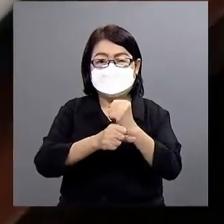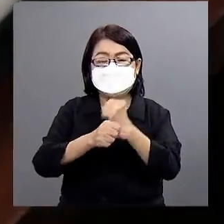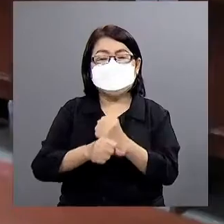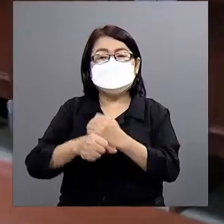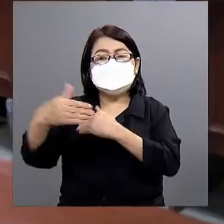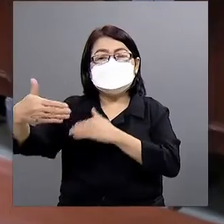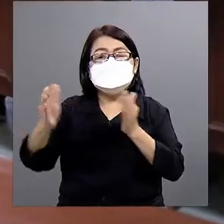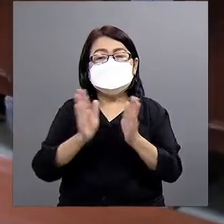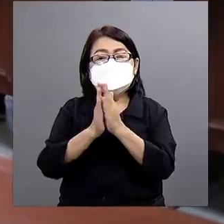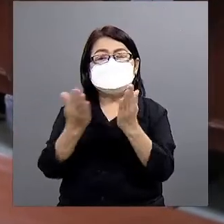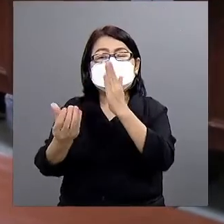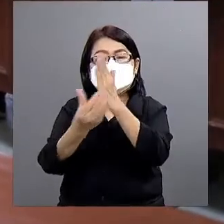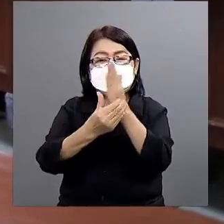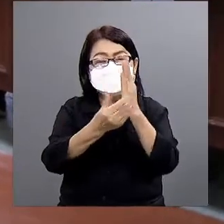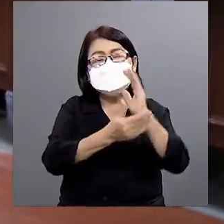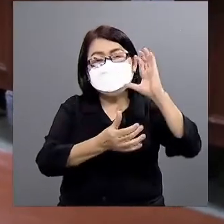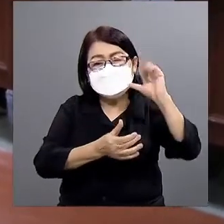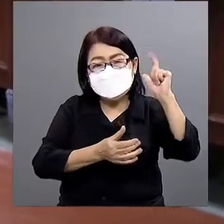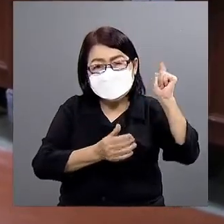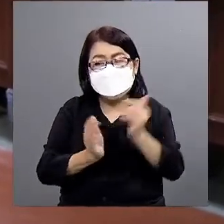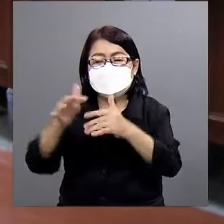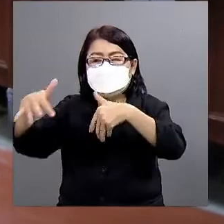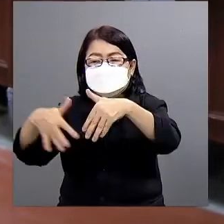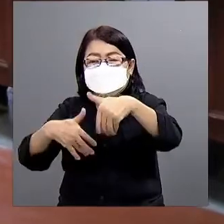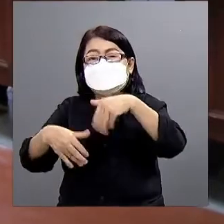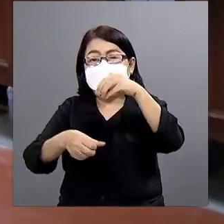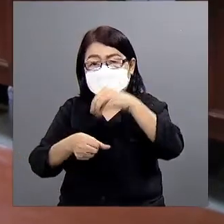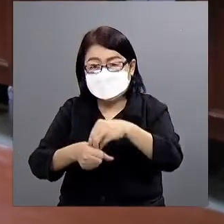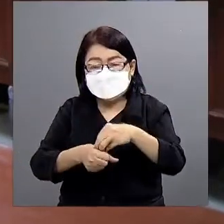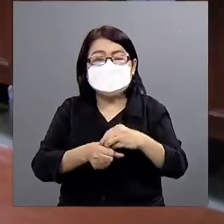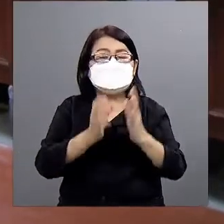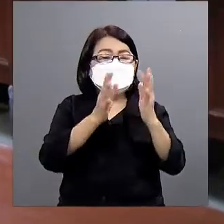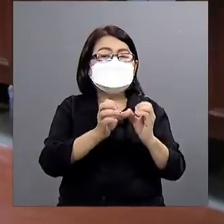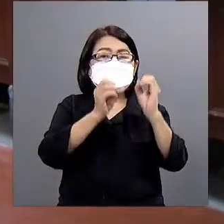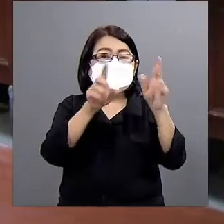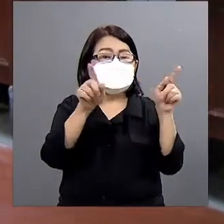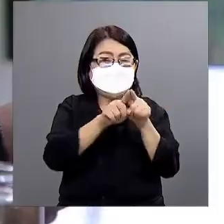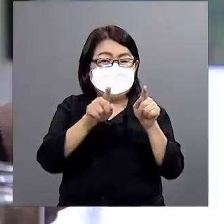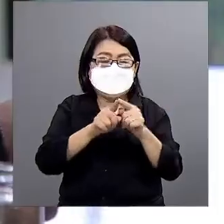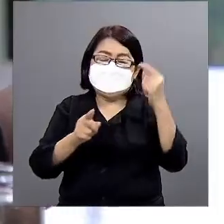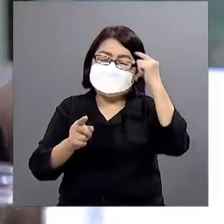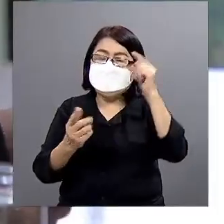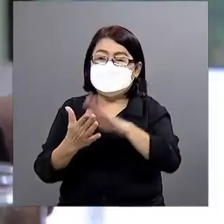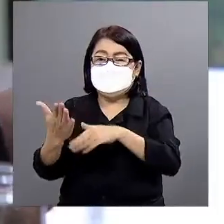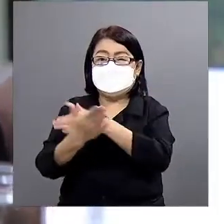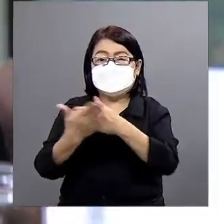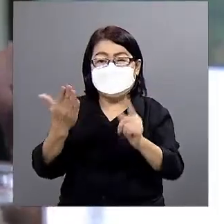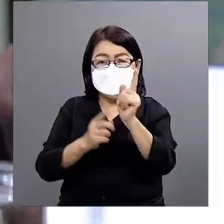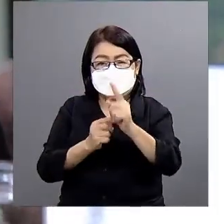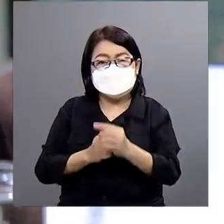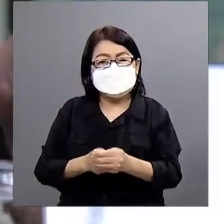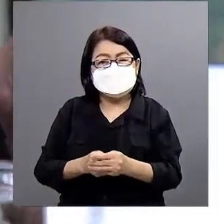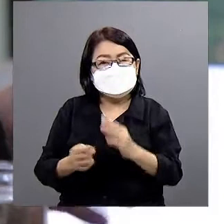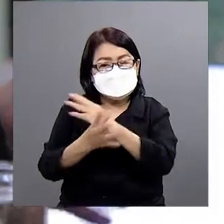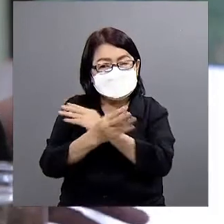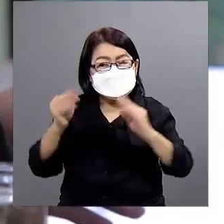นและคุณครูโรงเรียนบ้านยางกระเดายังมีแผนออกแบบการเรียนรู้ร่วมกันเพราะมองว่าหลังจากนี้การ